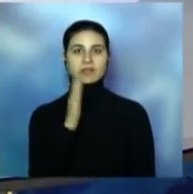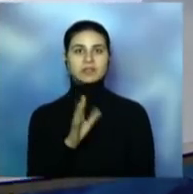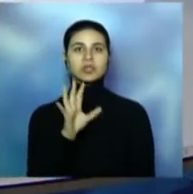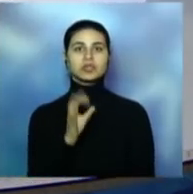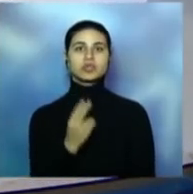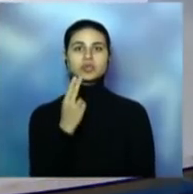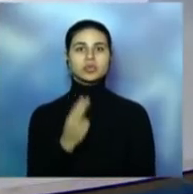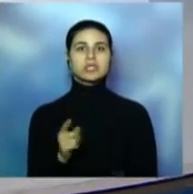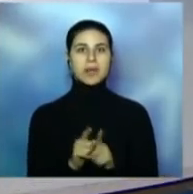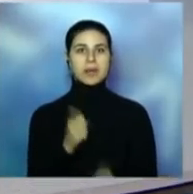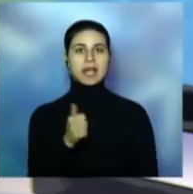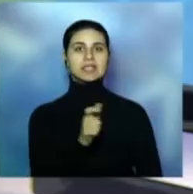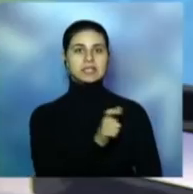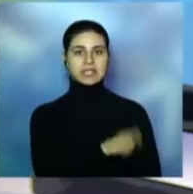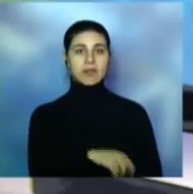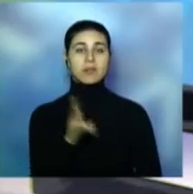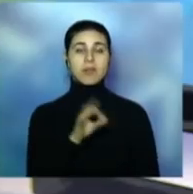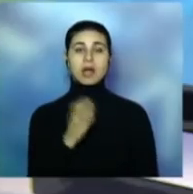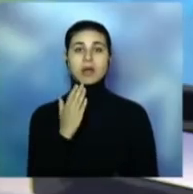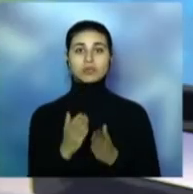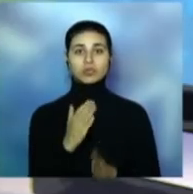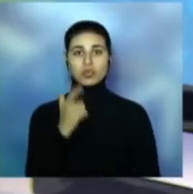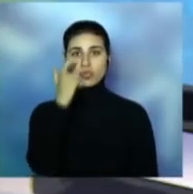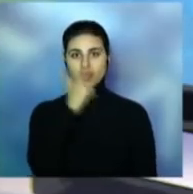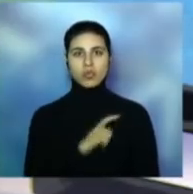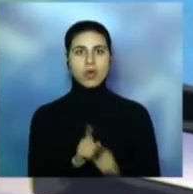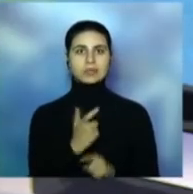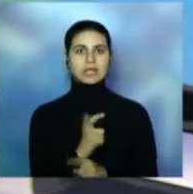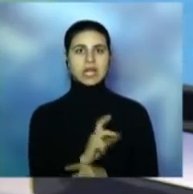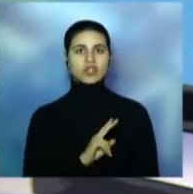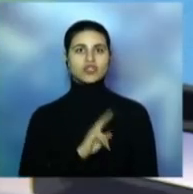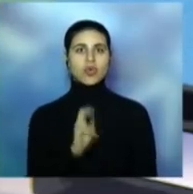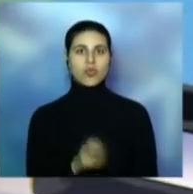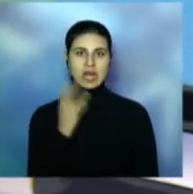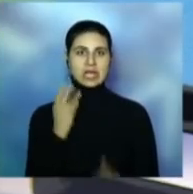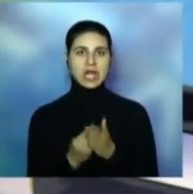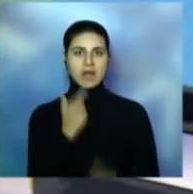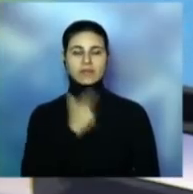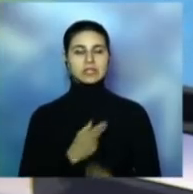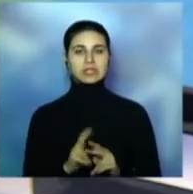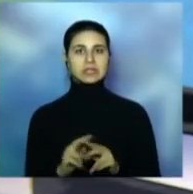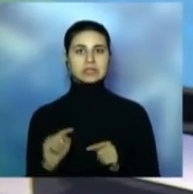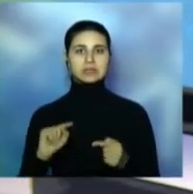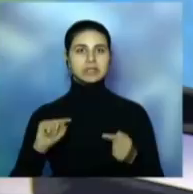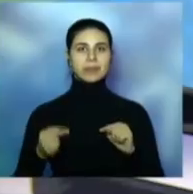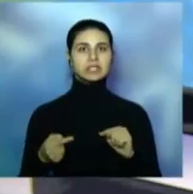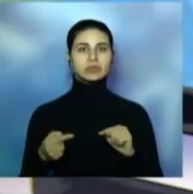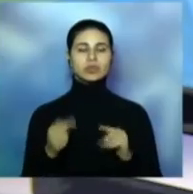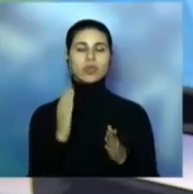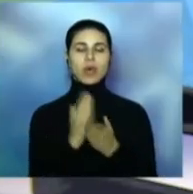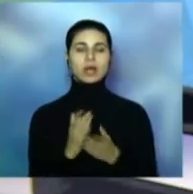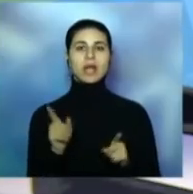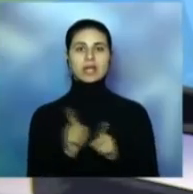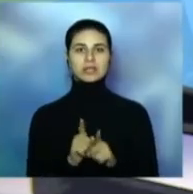სოციუმის ჯანსაღი წევრები. მაგრამ თუ კი ნარცისიზმის ზღვარ გადასულია, ეს არის საპირისპირო გამოხატულება